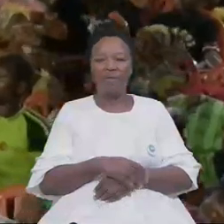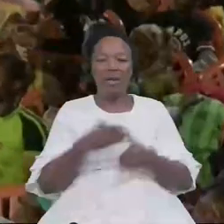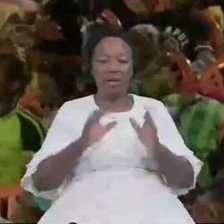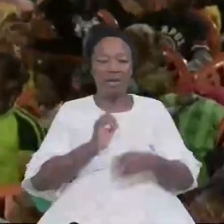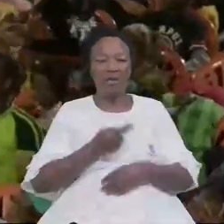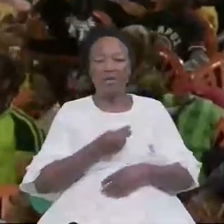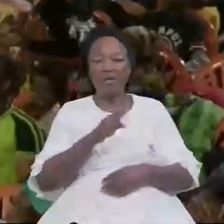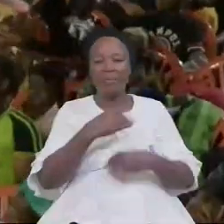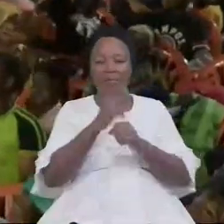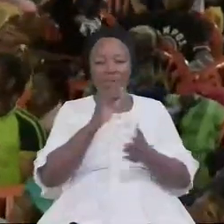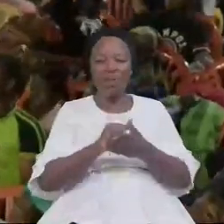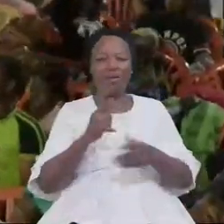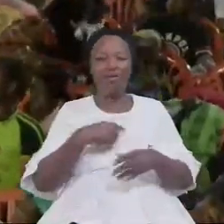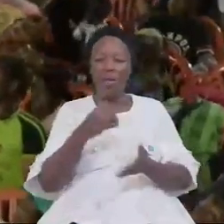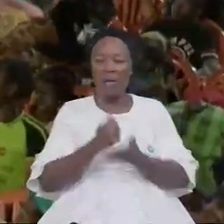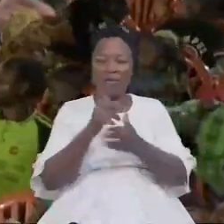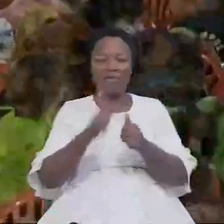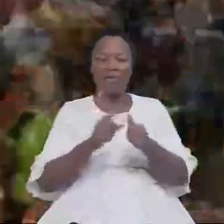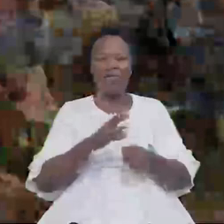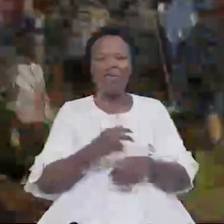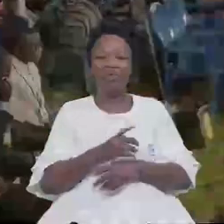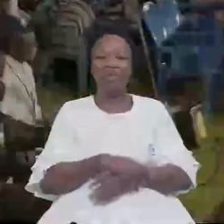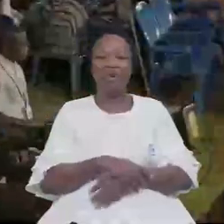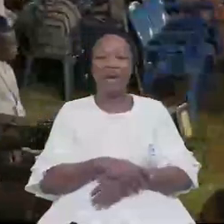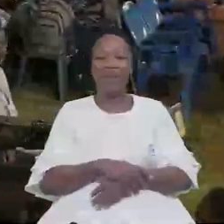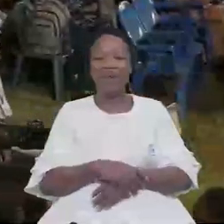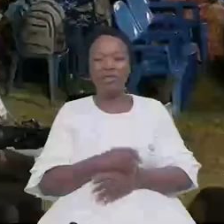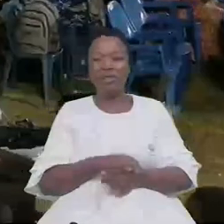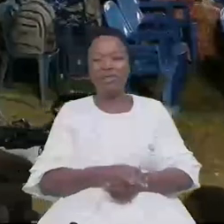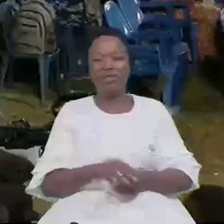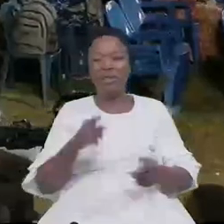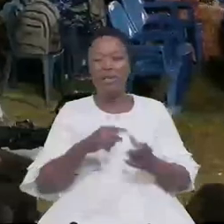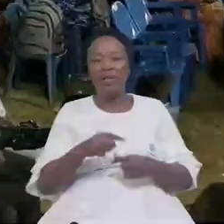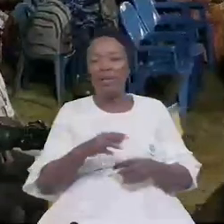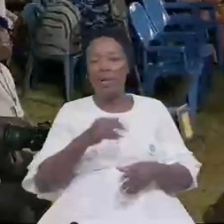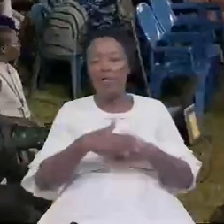Alors, faut tout faire pour prendre tout le monde en compte. Et